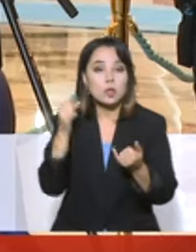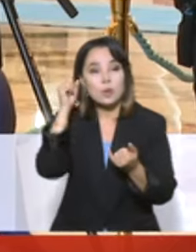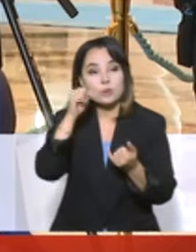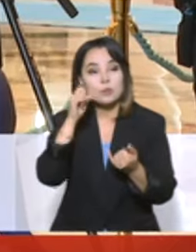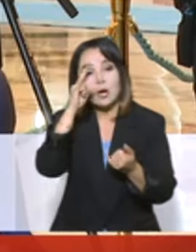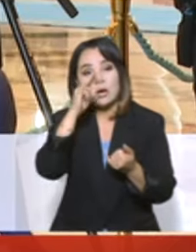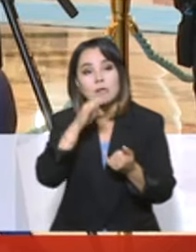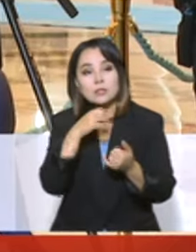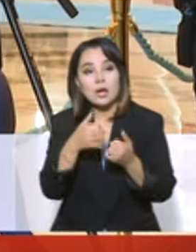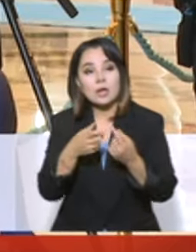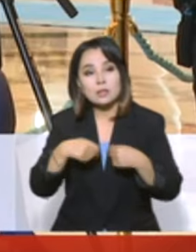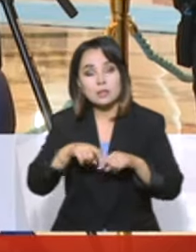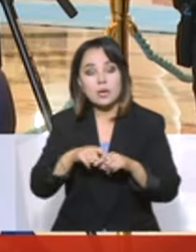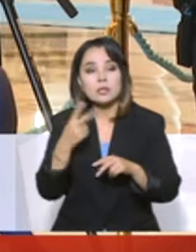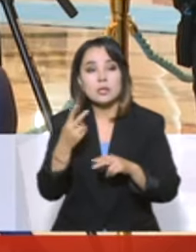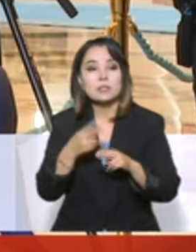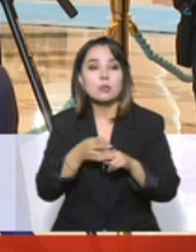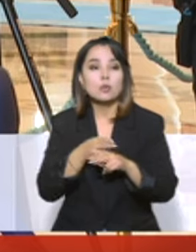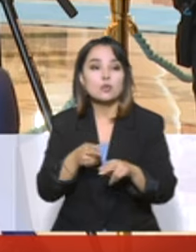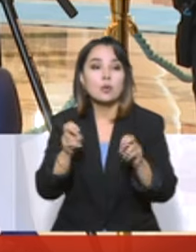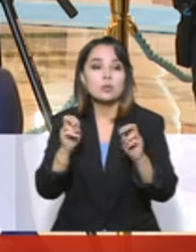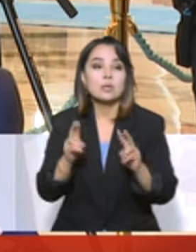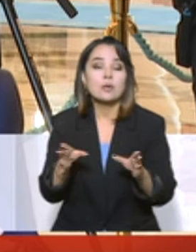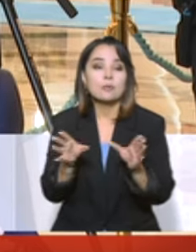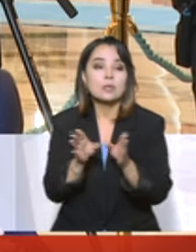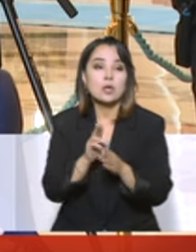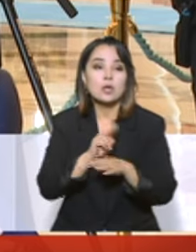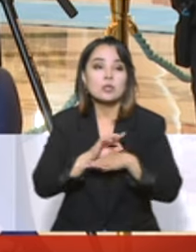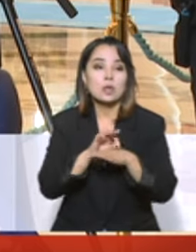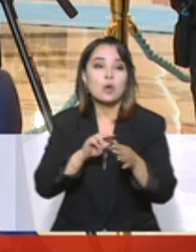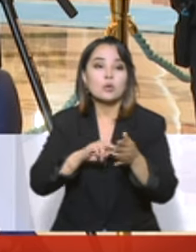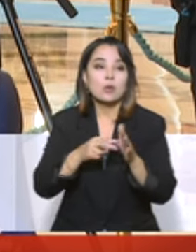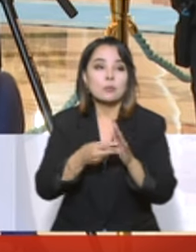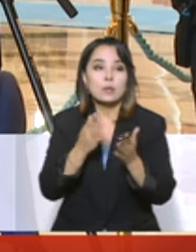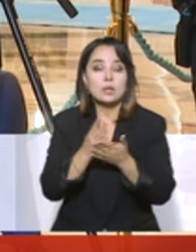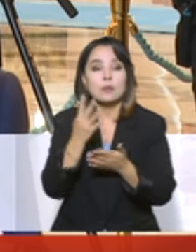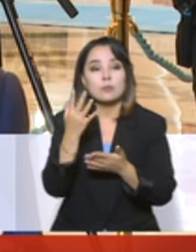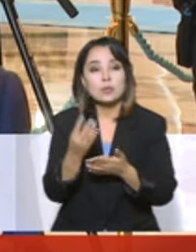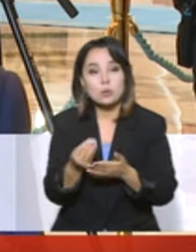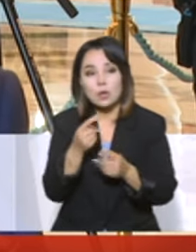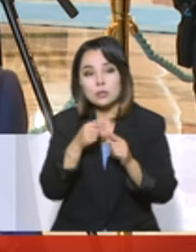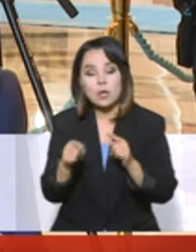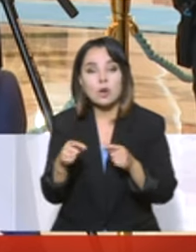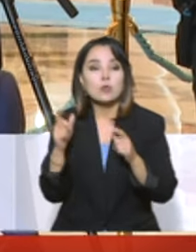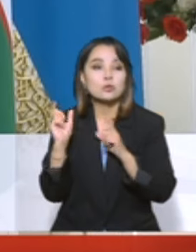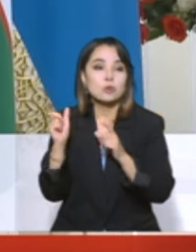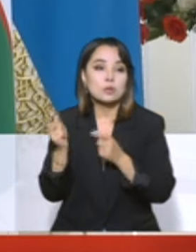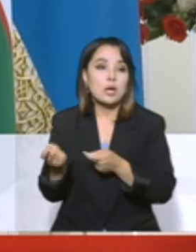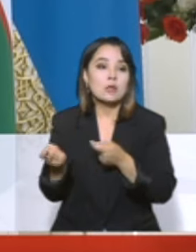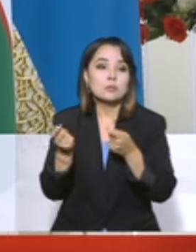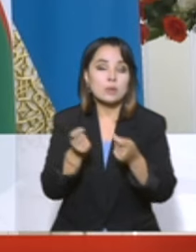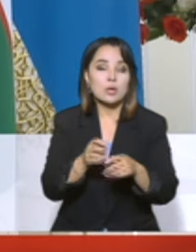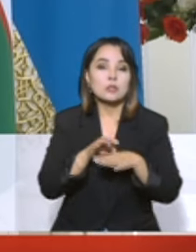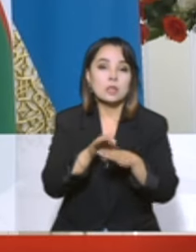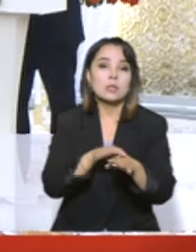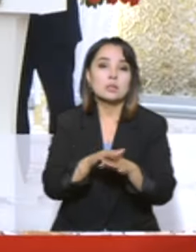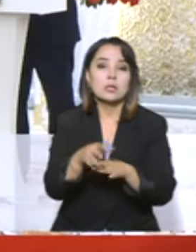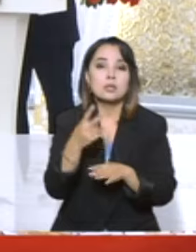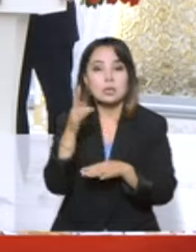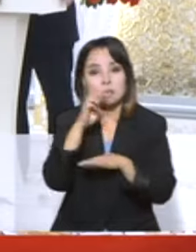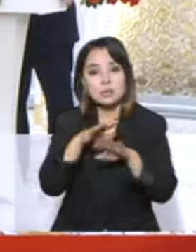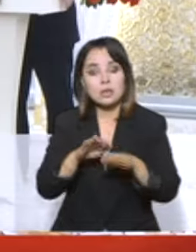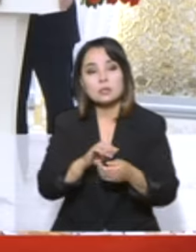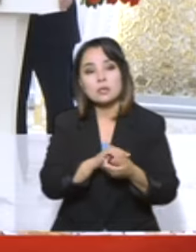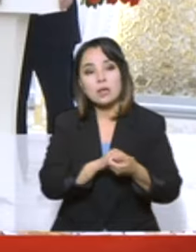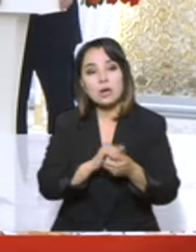және Қазақстан арасындағы екі темір жолдың бірлескен жобасының нәтижесінде 5 күнде жүк тасымалдап жеткізіліп жатыр. Екі елдің бірлігі бекем,